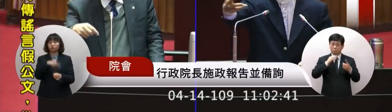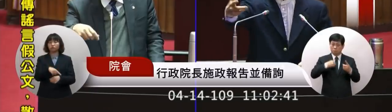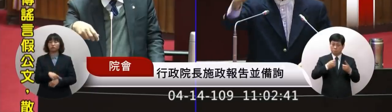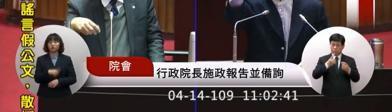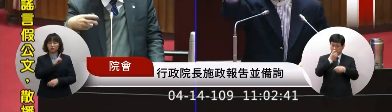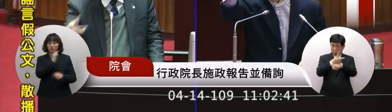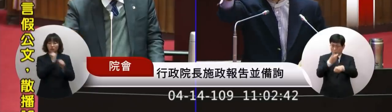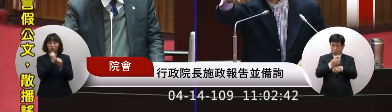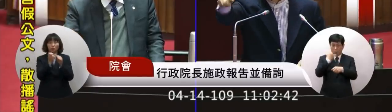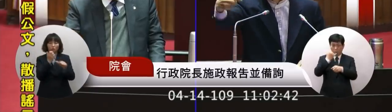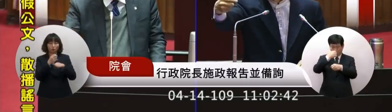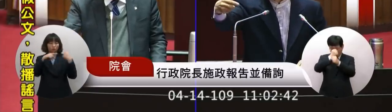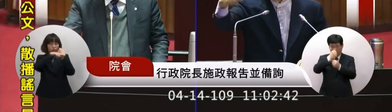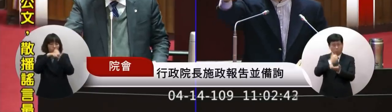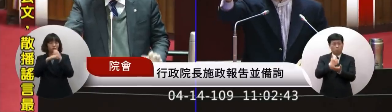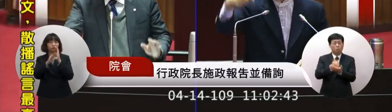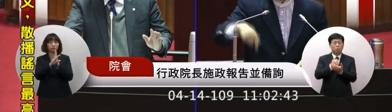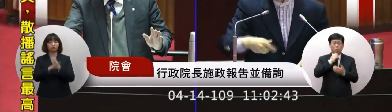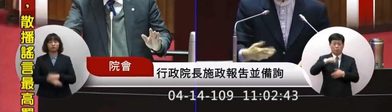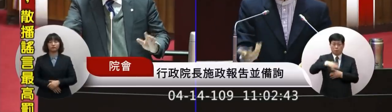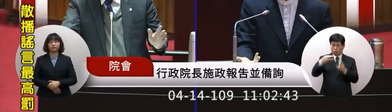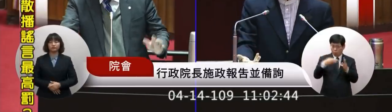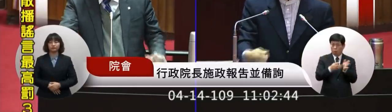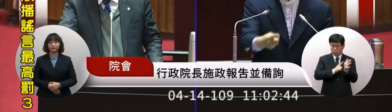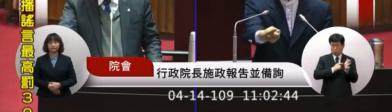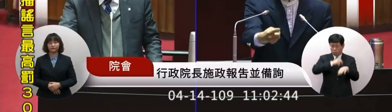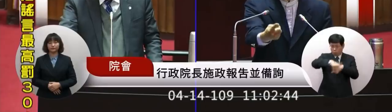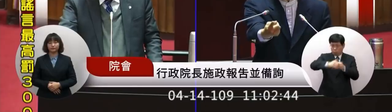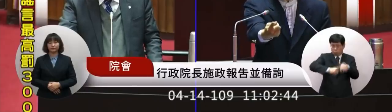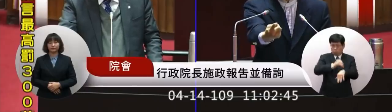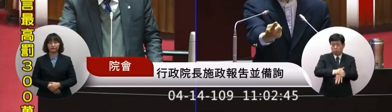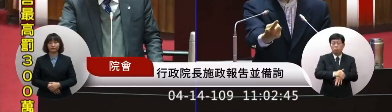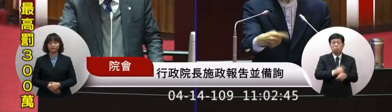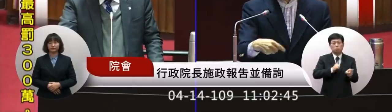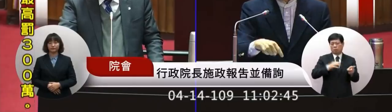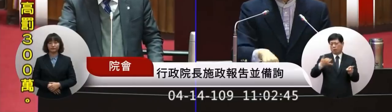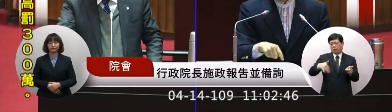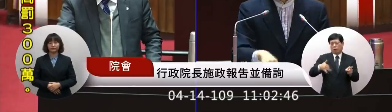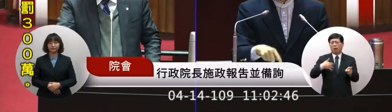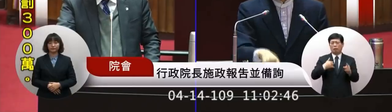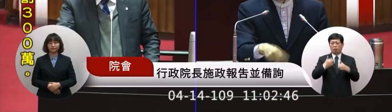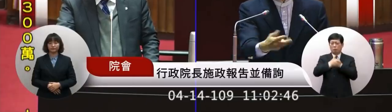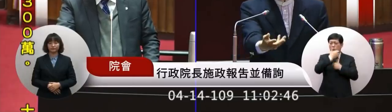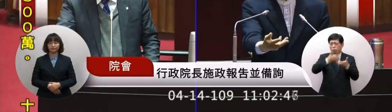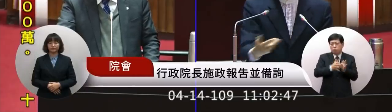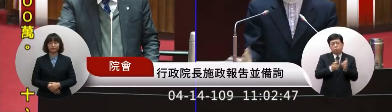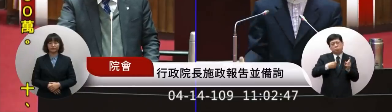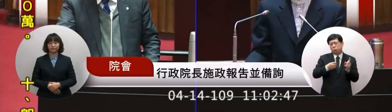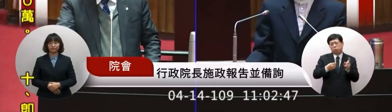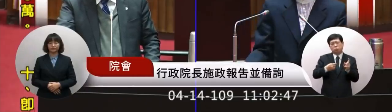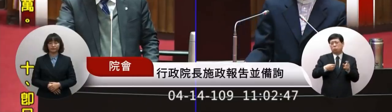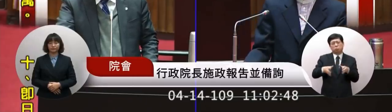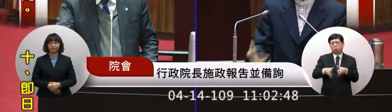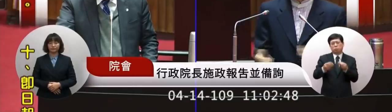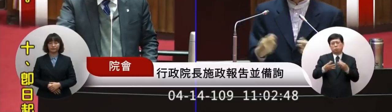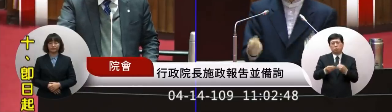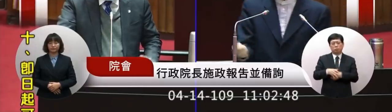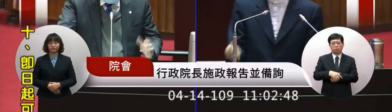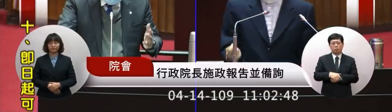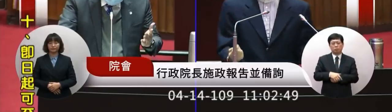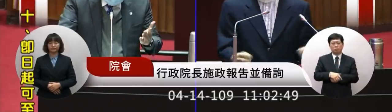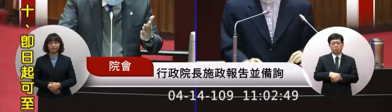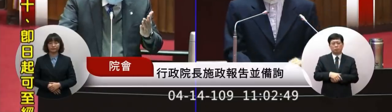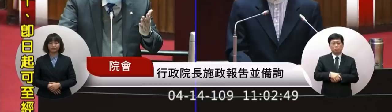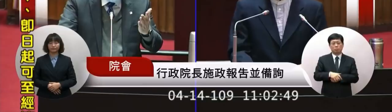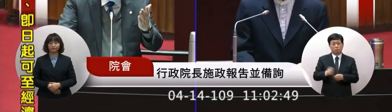身自产的正在研发嘛。 广大都讲已经做出来，啊，你那边，你卫生部外加不如伊不用用啊，肯定要